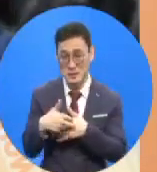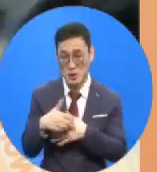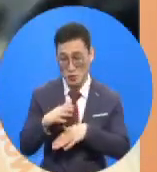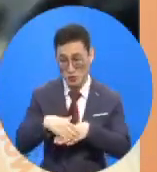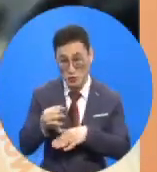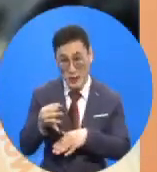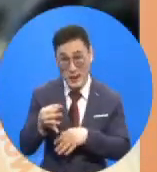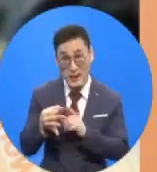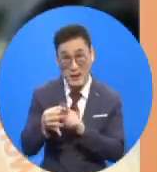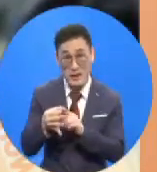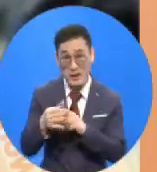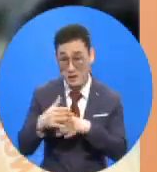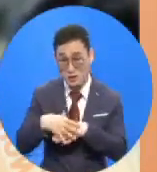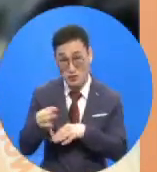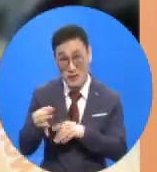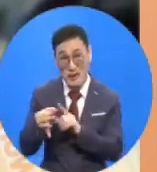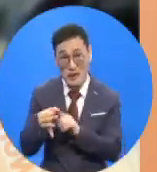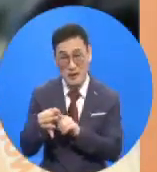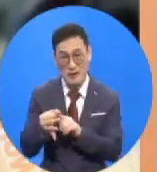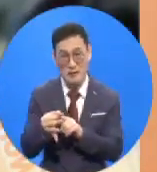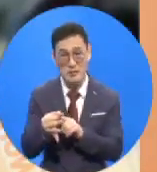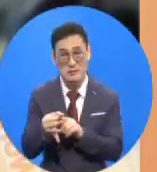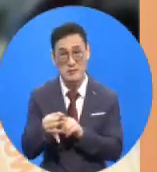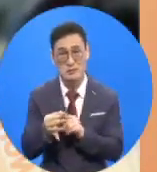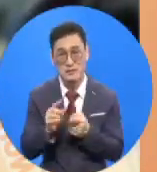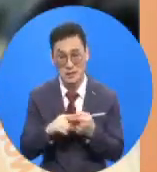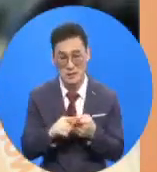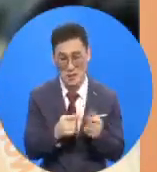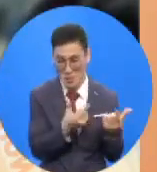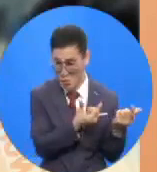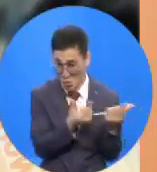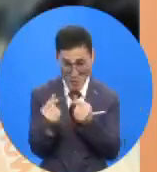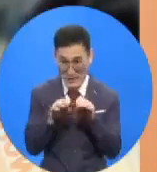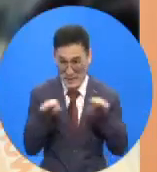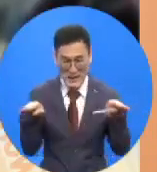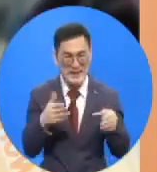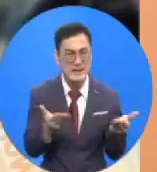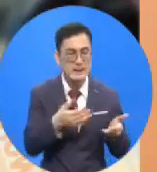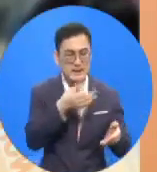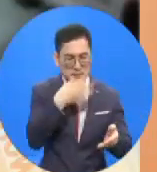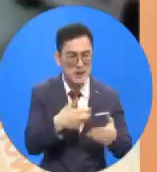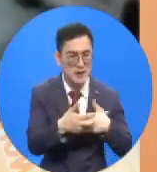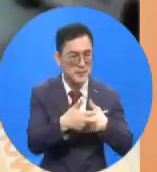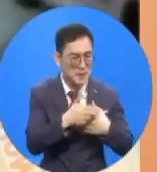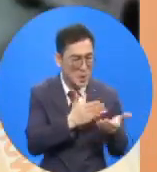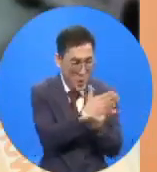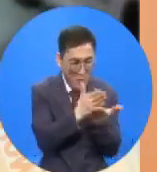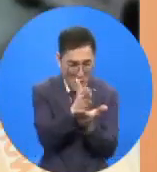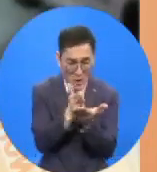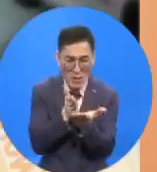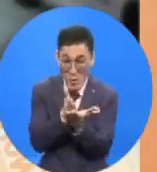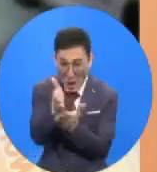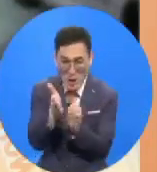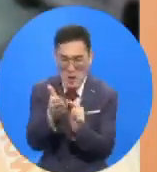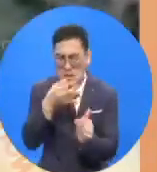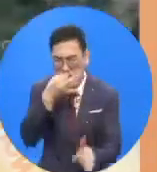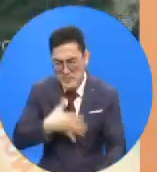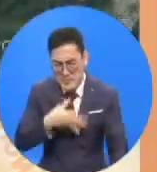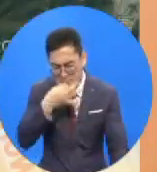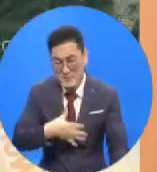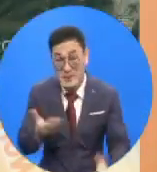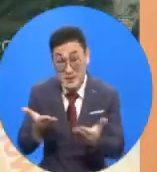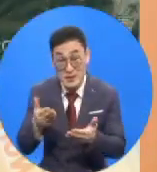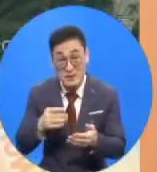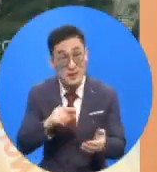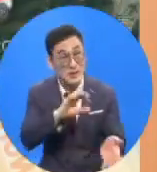돈 되는 것만 집중하다보니 이제 그런생각도 생기를 거거든요 굉장히 어렵게 내부의 구조적인 문제 또 어려움에 구조적인 문제가 있는 것이죠